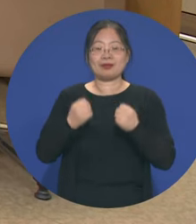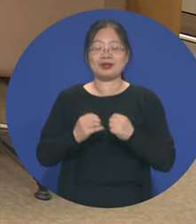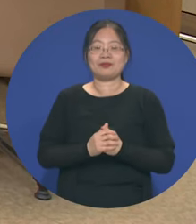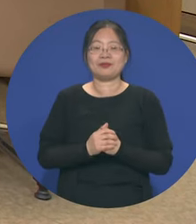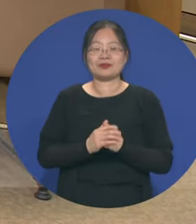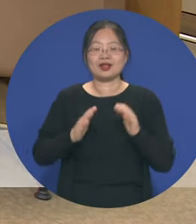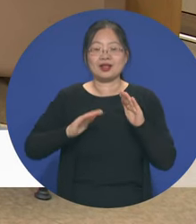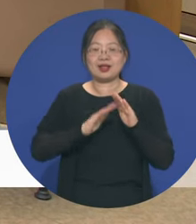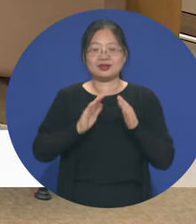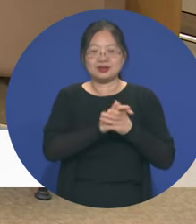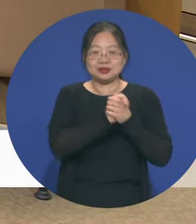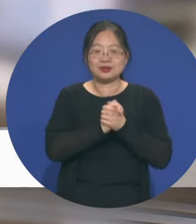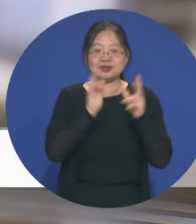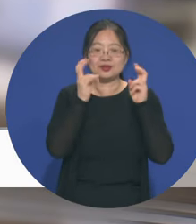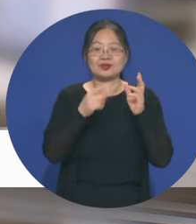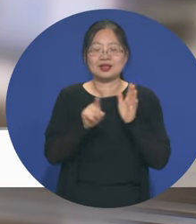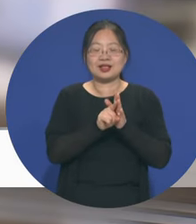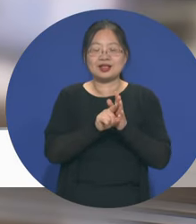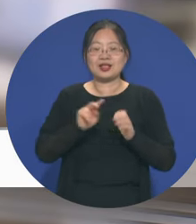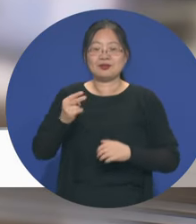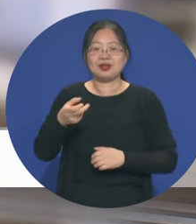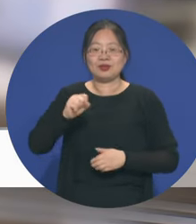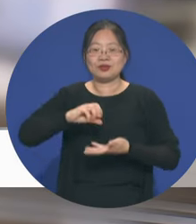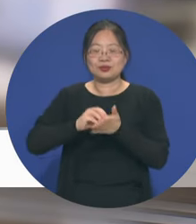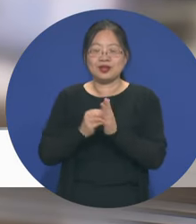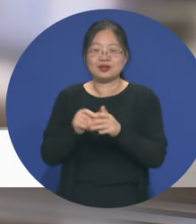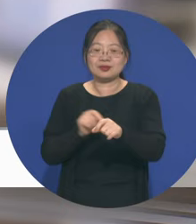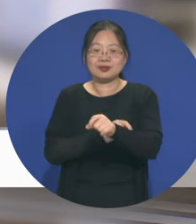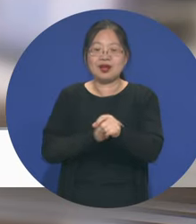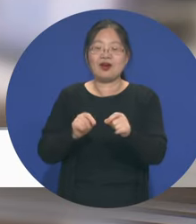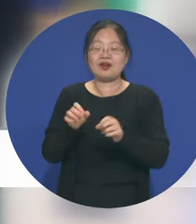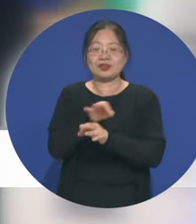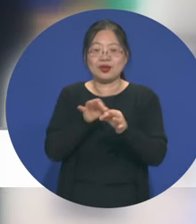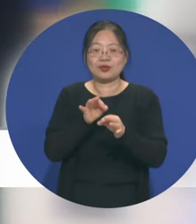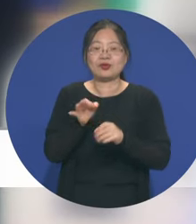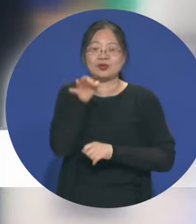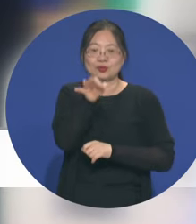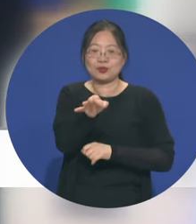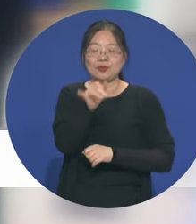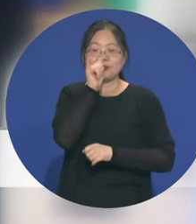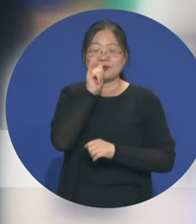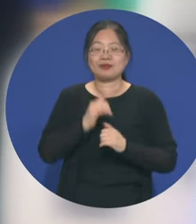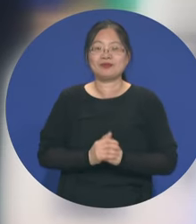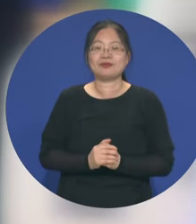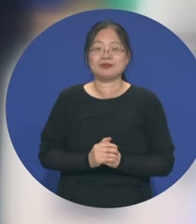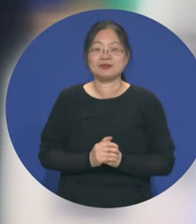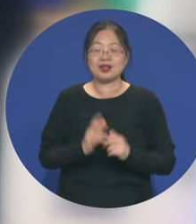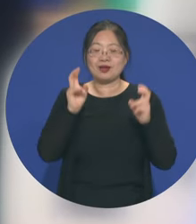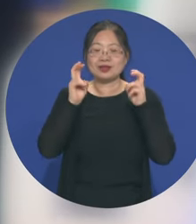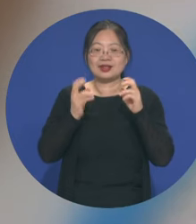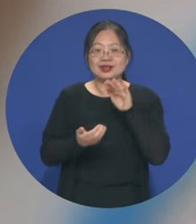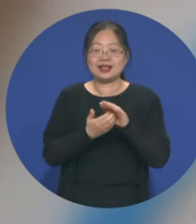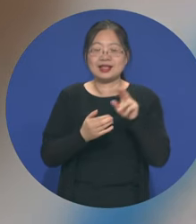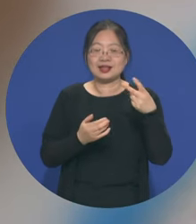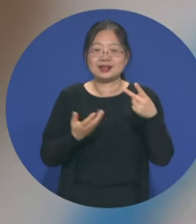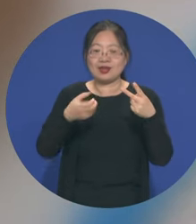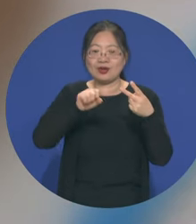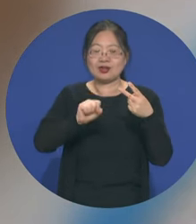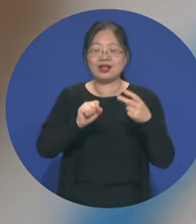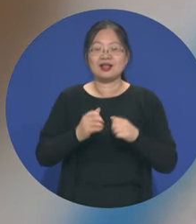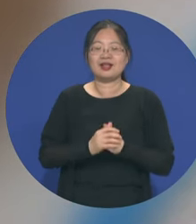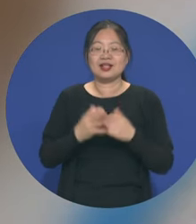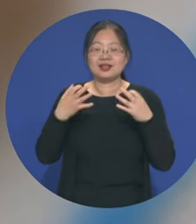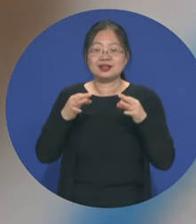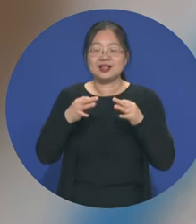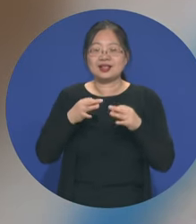여기에 가족 친화 기업을 위한 총 200억 규모의 특별 경영 자금도 신설했습니다 업체당 최대 2억 원까지 은행